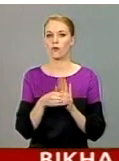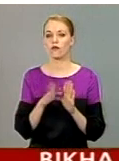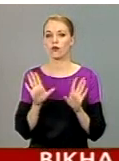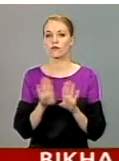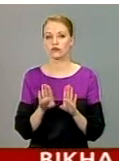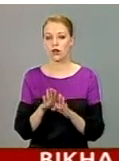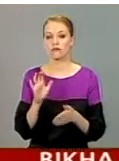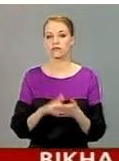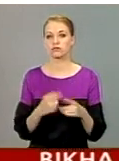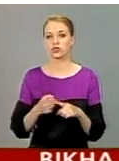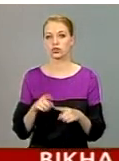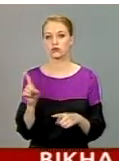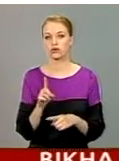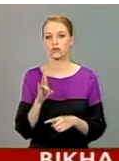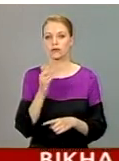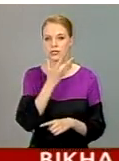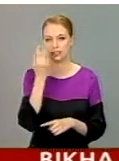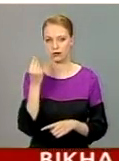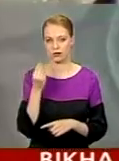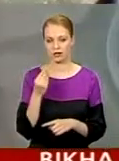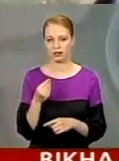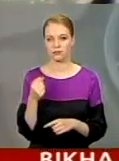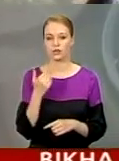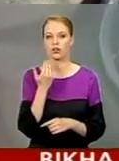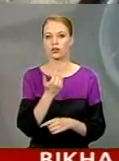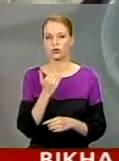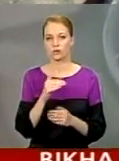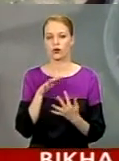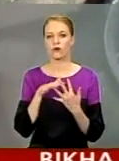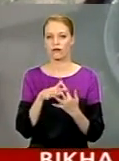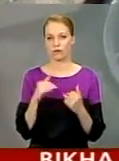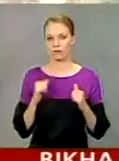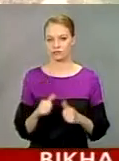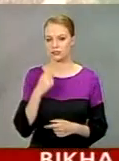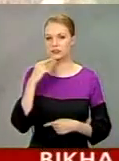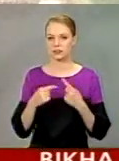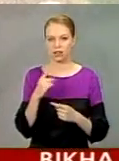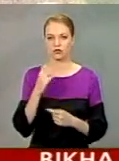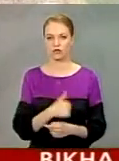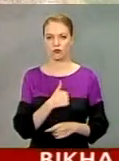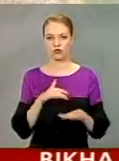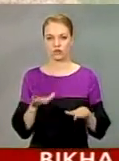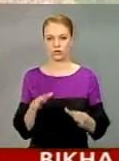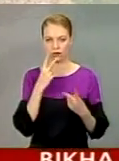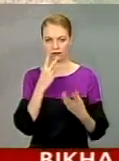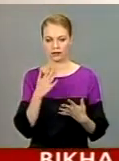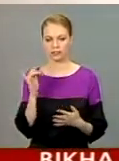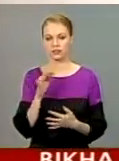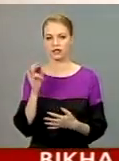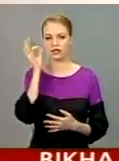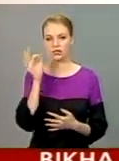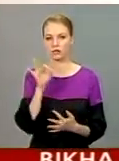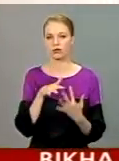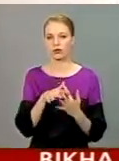що... щоб не забувати. Його фронтовий однострій завжди на почесному місці. Та на згадку про війну